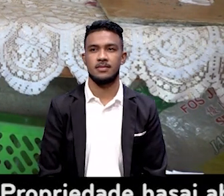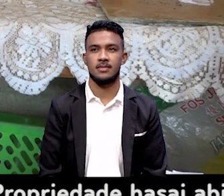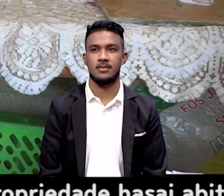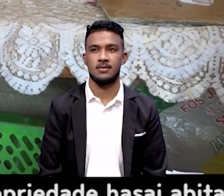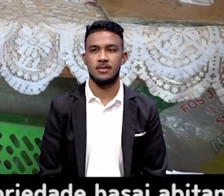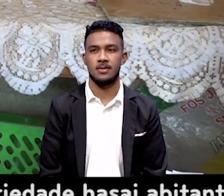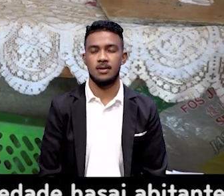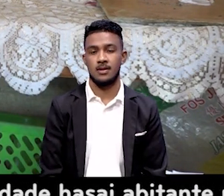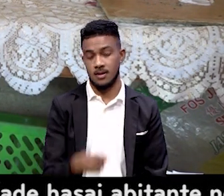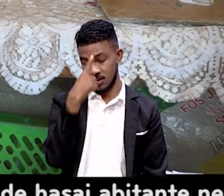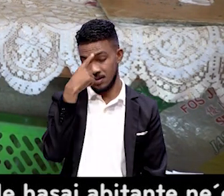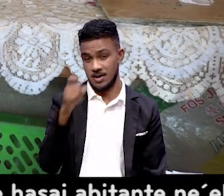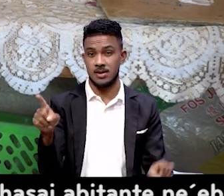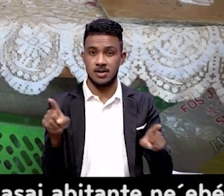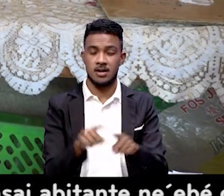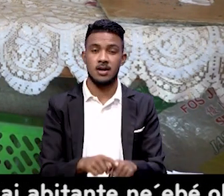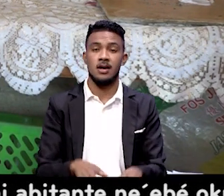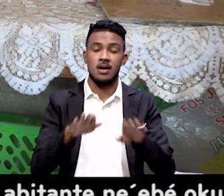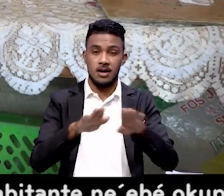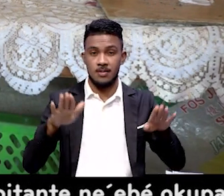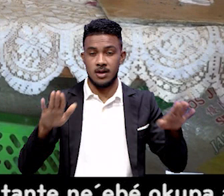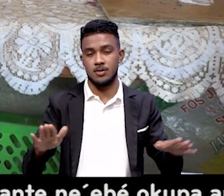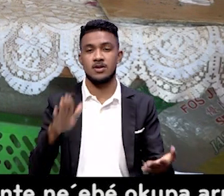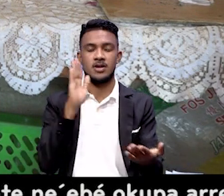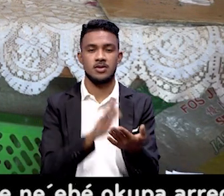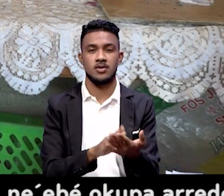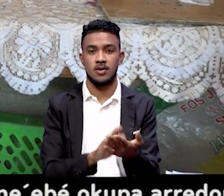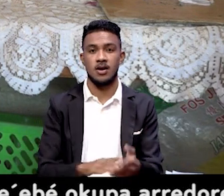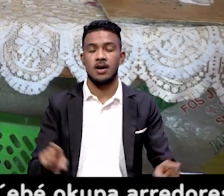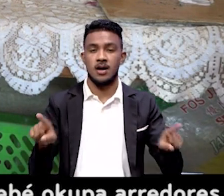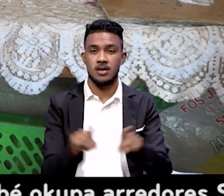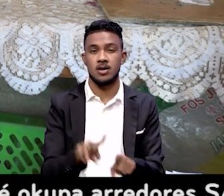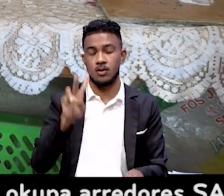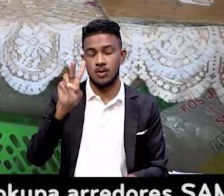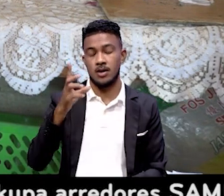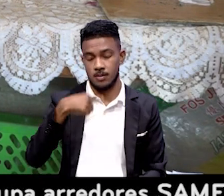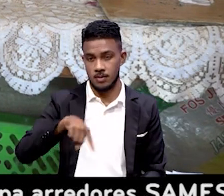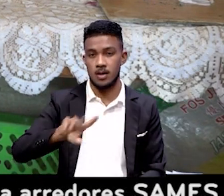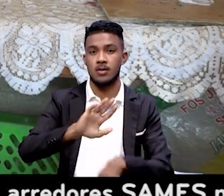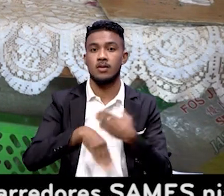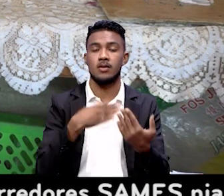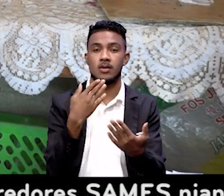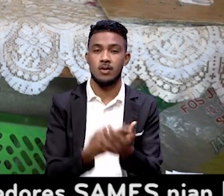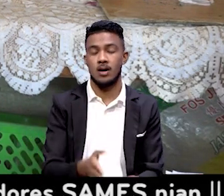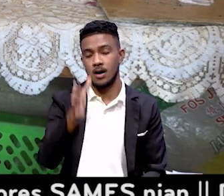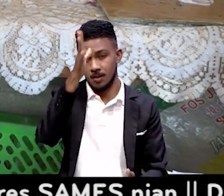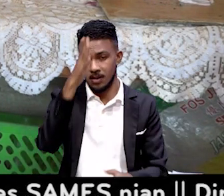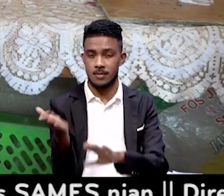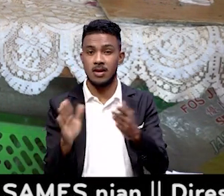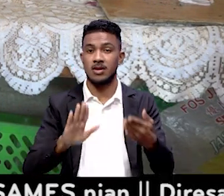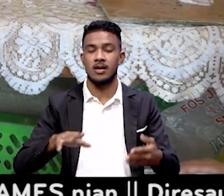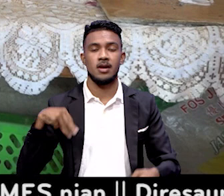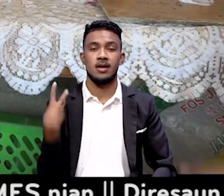Tambang sa labarik mo sa skola. Ane sa ruane pa huto ni ni aman baona ni tato halan